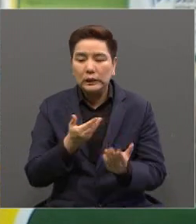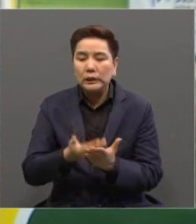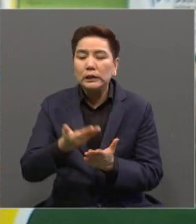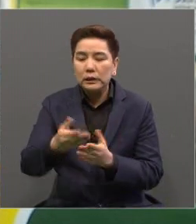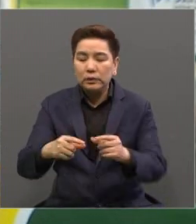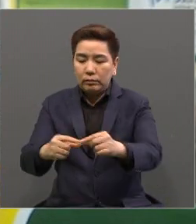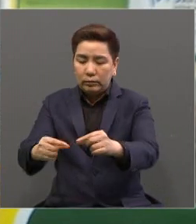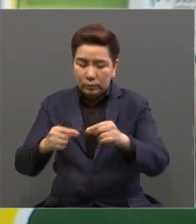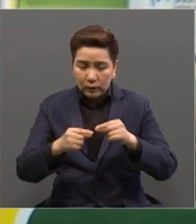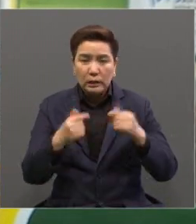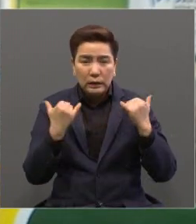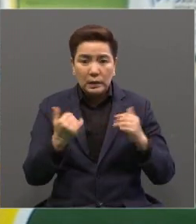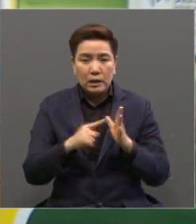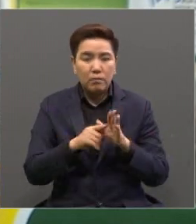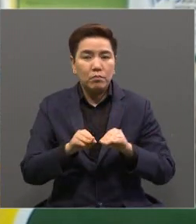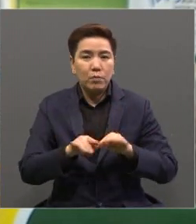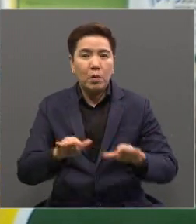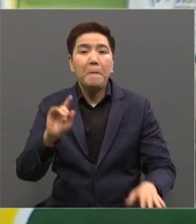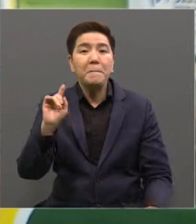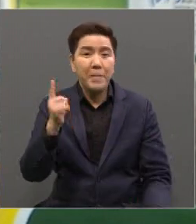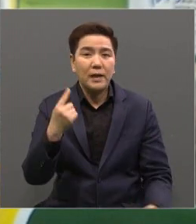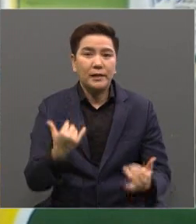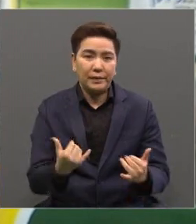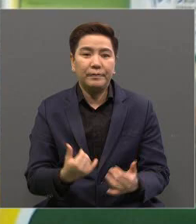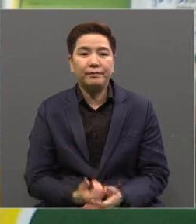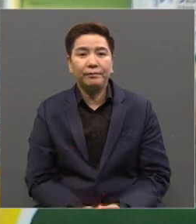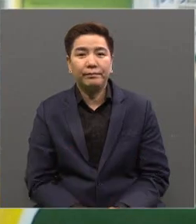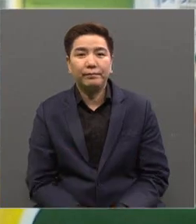ซื้อเพราะว่าช่วงนี้มันเริ่มระบาดอีกแล้วค่ะ